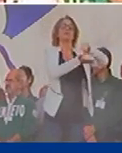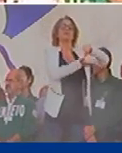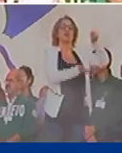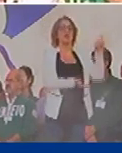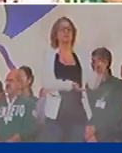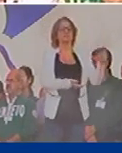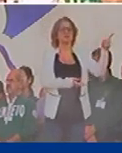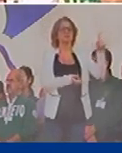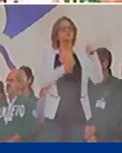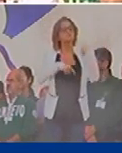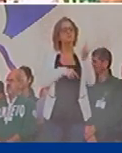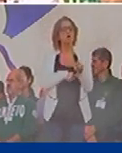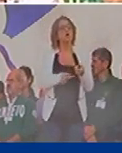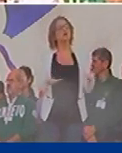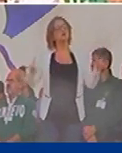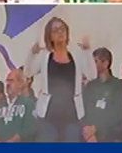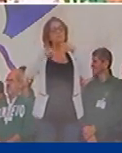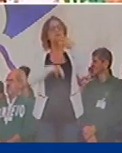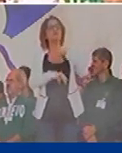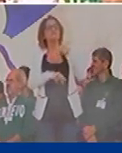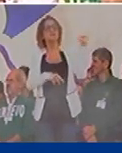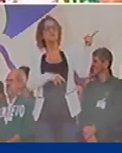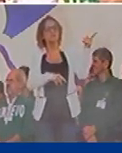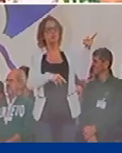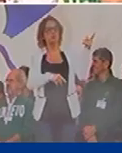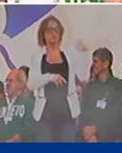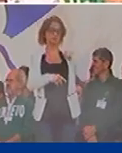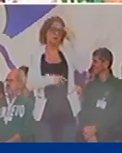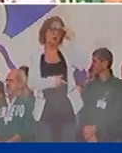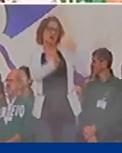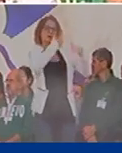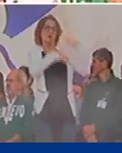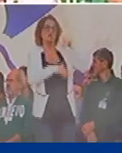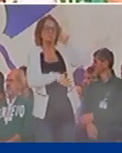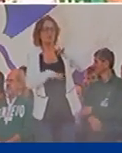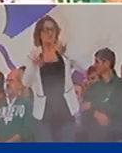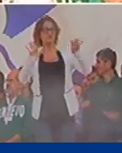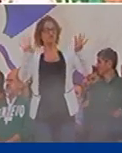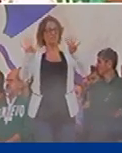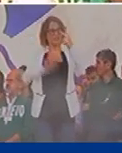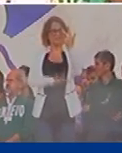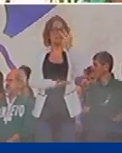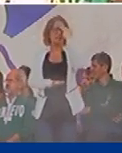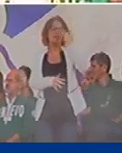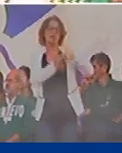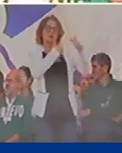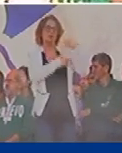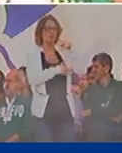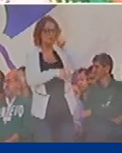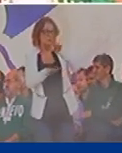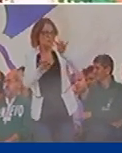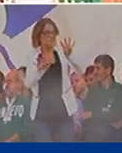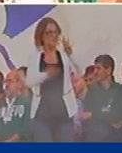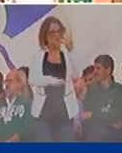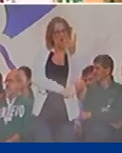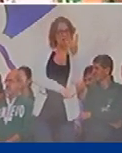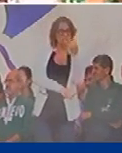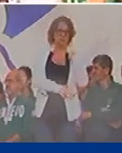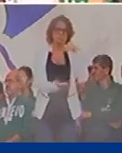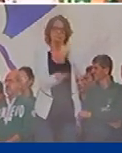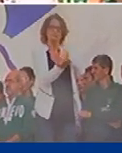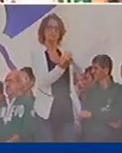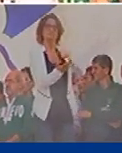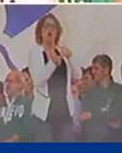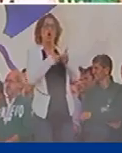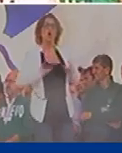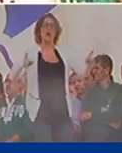e poi ci ha riprovato Miglio grazie alla Lega. Io mi ricordo era il 93, era il 94. Io c'ero al